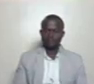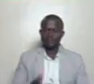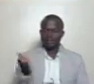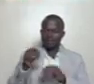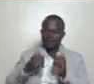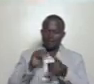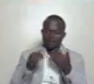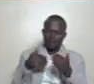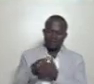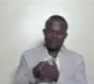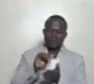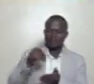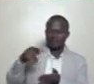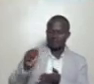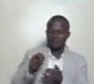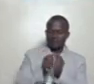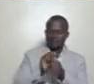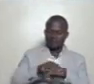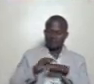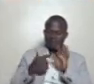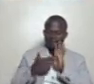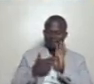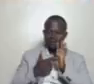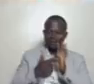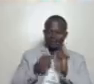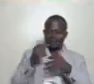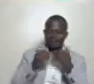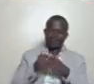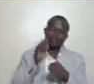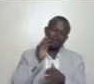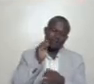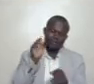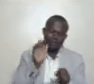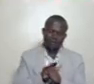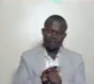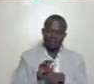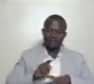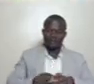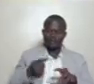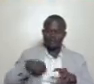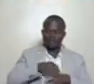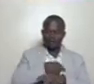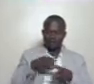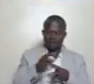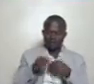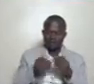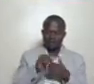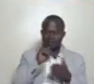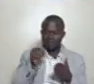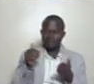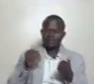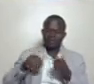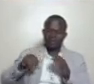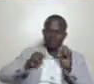twakinye bose baba abayapani n'abongereza biragaragara yuko ibi bintu babimenyereye bitandukanye nuko twebwe tutagira league ya beach